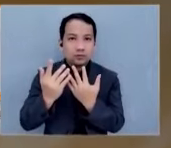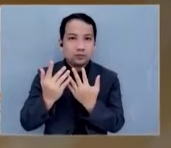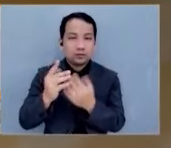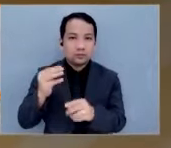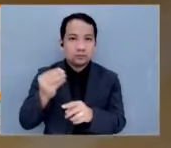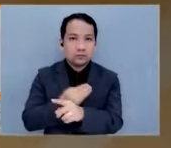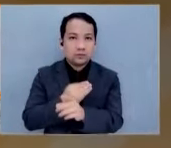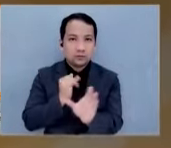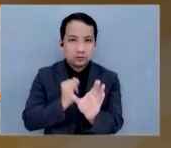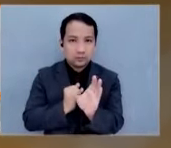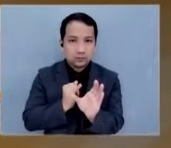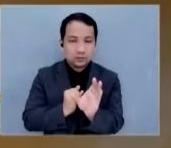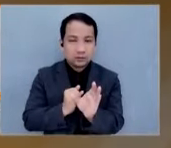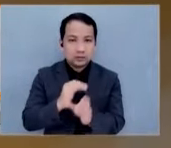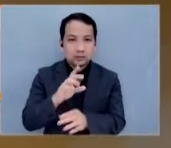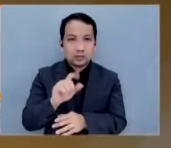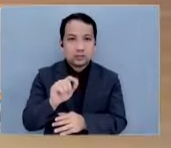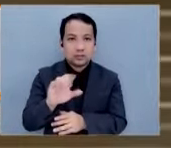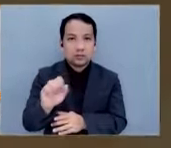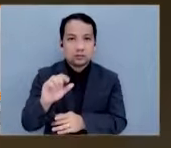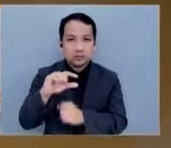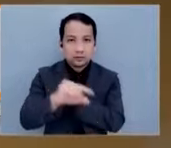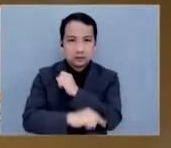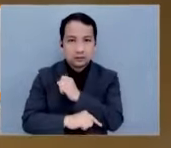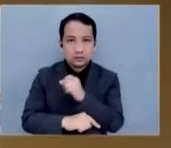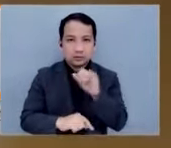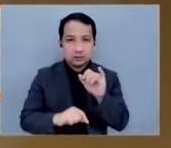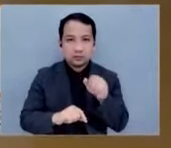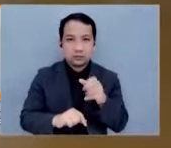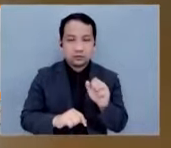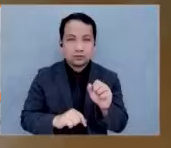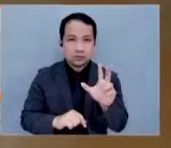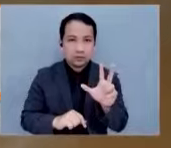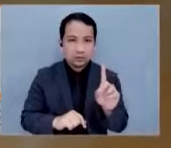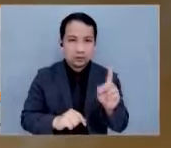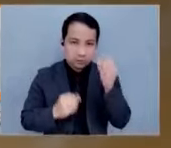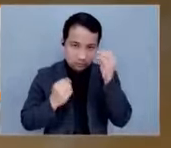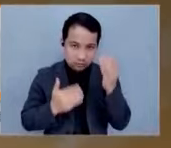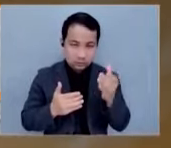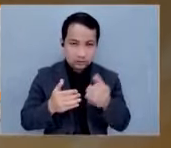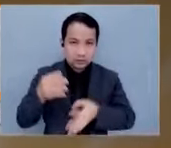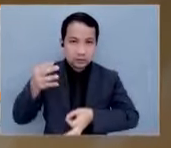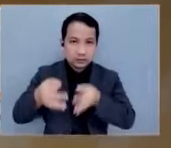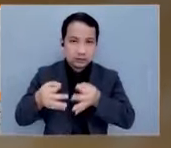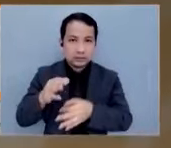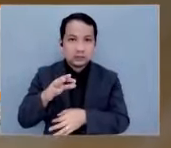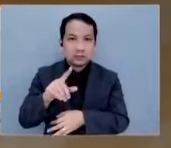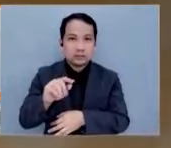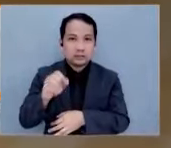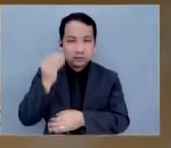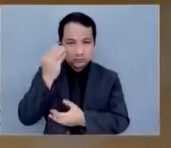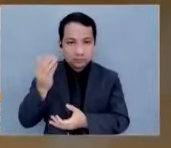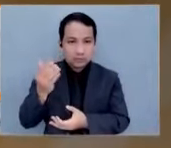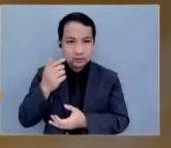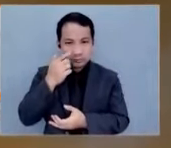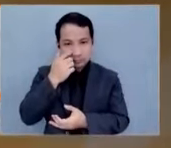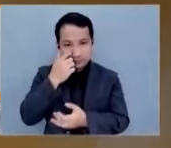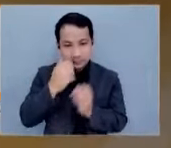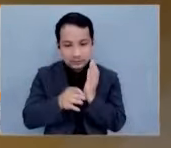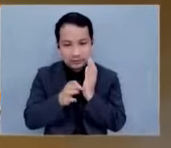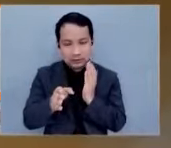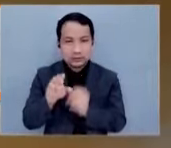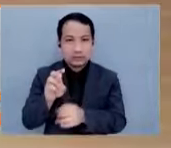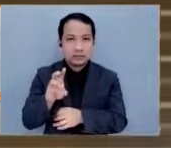sa Katanawan, Quezon noong January 31. Pero sa utos ng judge ng Katanawan Regional Trial Court Branch 16, pinalaya